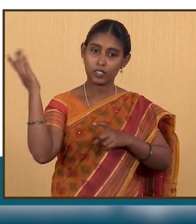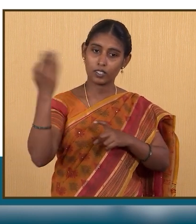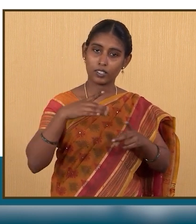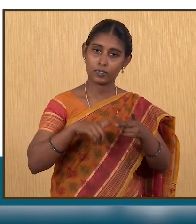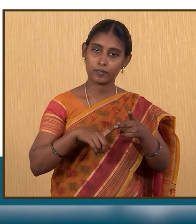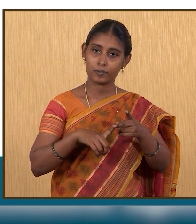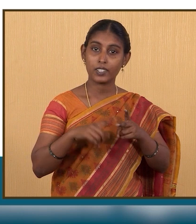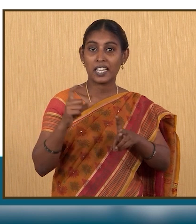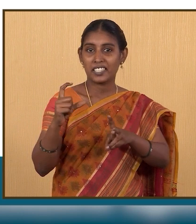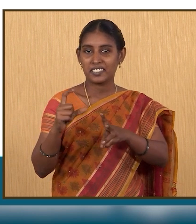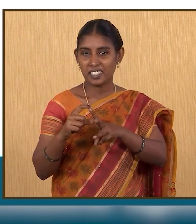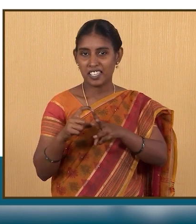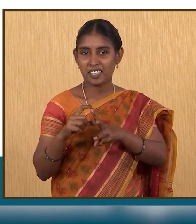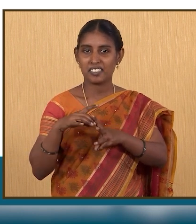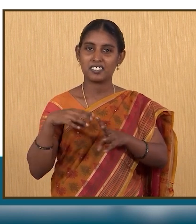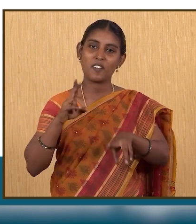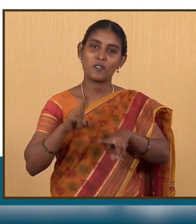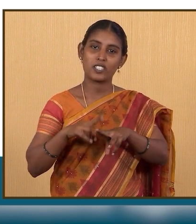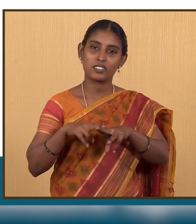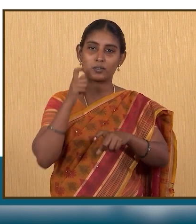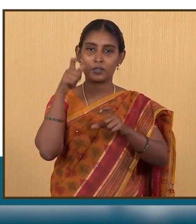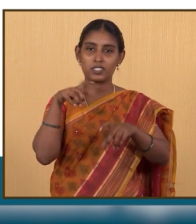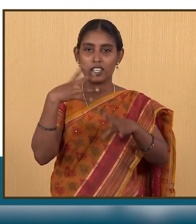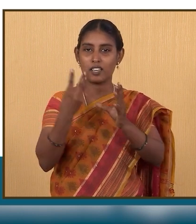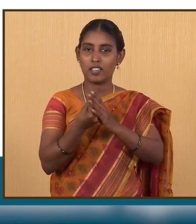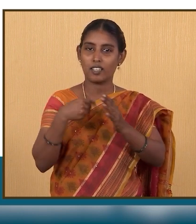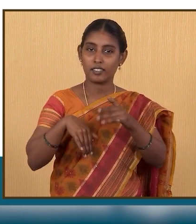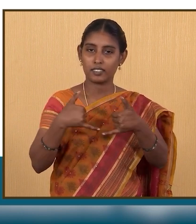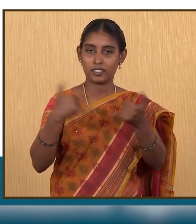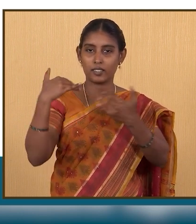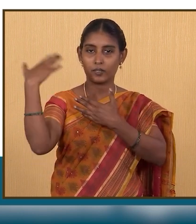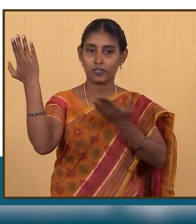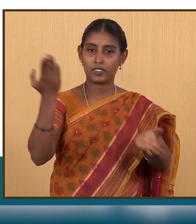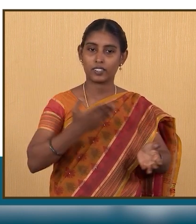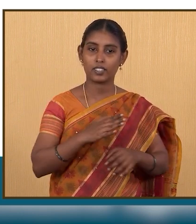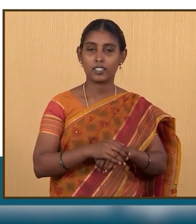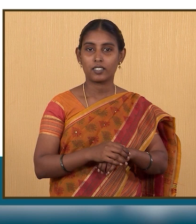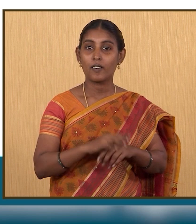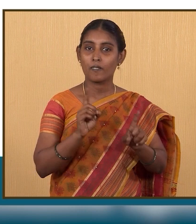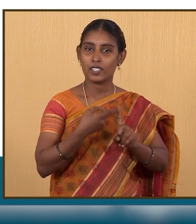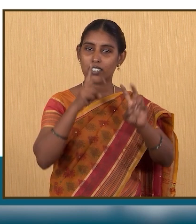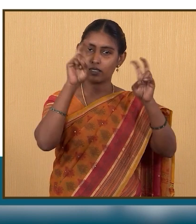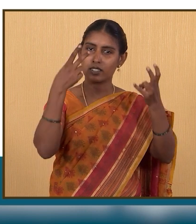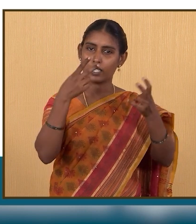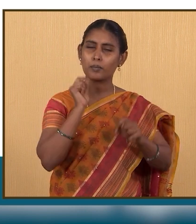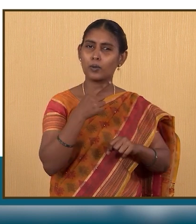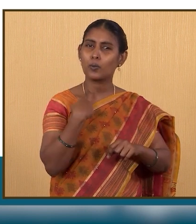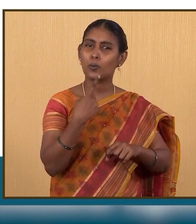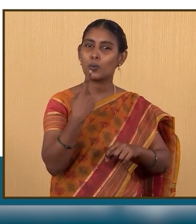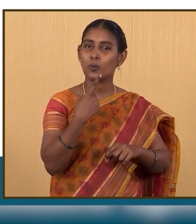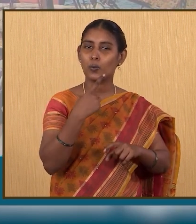ஆங்கிலேயர்கள், அதுக்கடுத்து டேனியர்கள், ஃப்ரெஞ்சுக்காரர்கள். இதில் நம்ம இப்போ பார்க்க போகிற